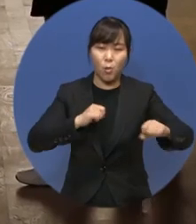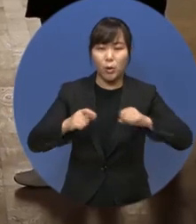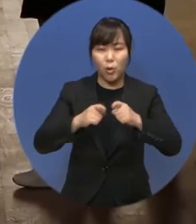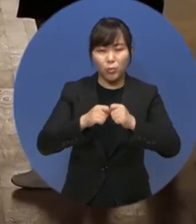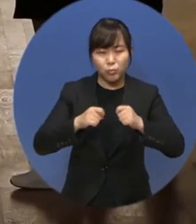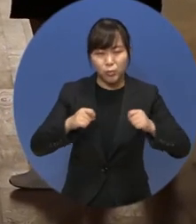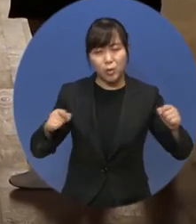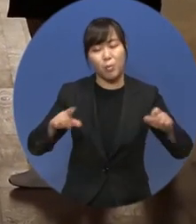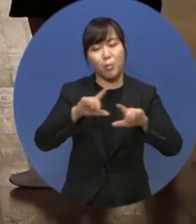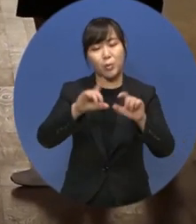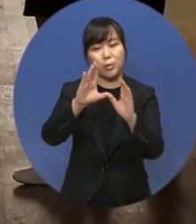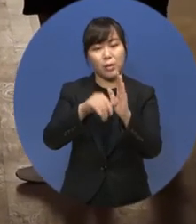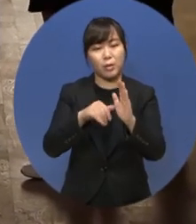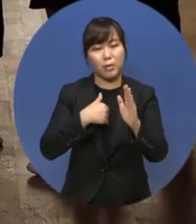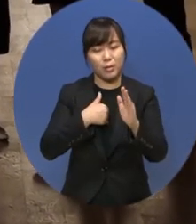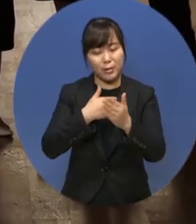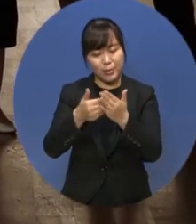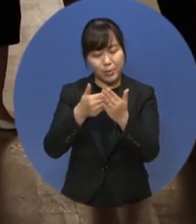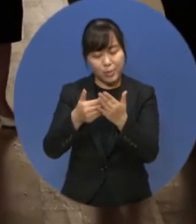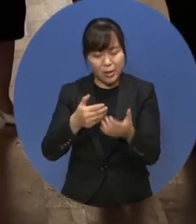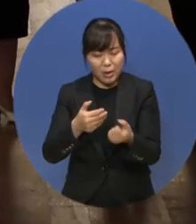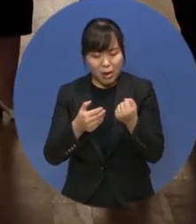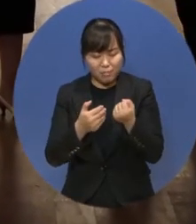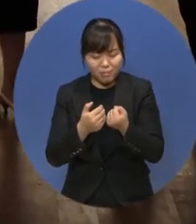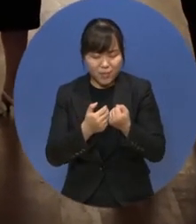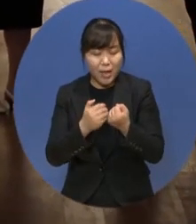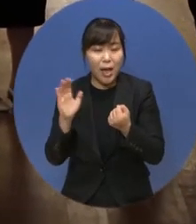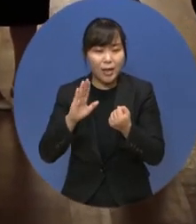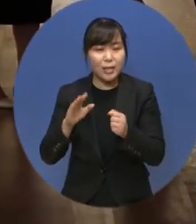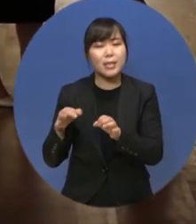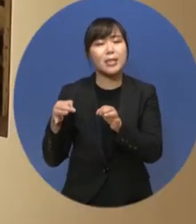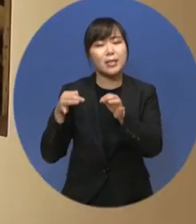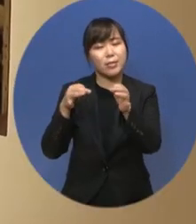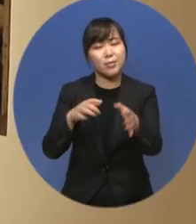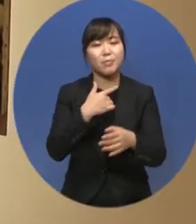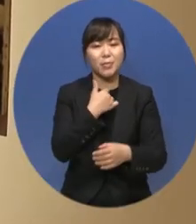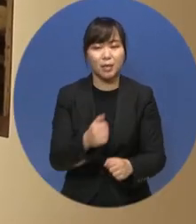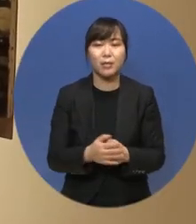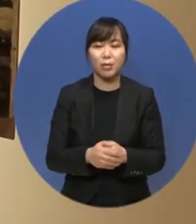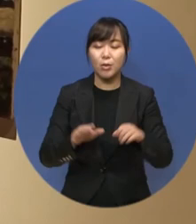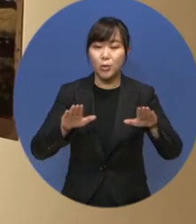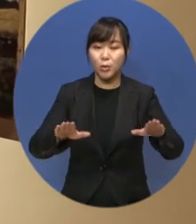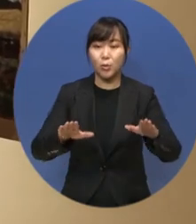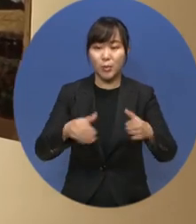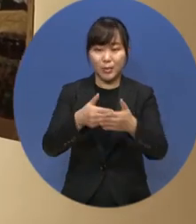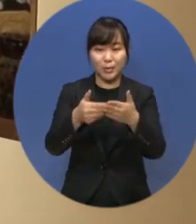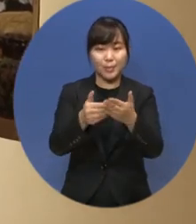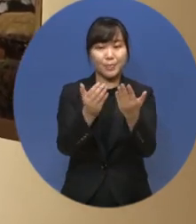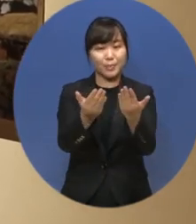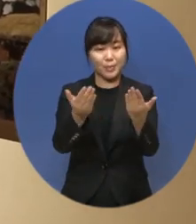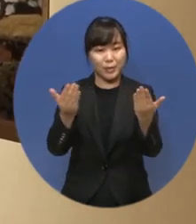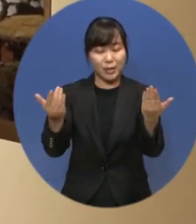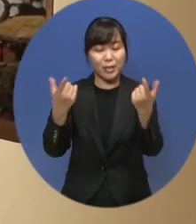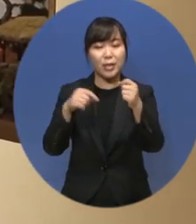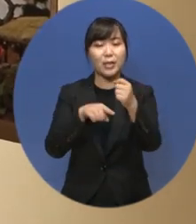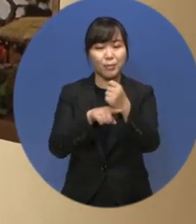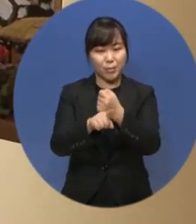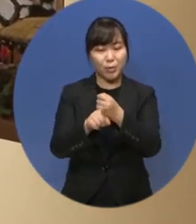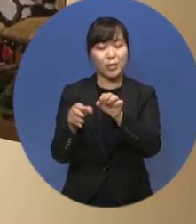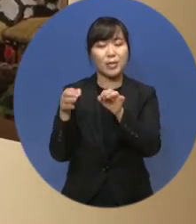활동하면서 평소에 본인의 작품을 소장하기보다는 기증을 해왔으며 이번 전시 작품도 이런